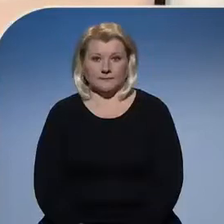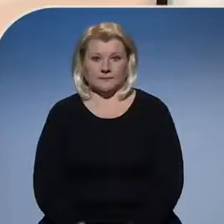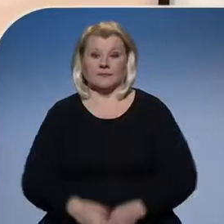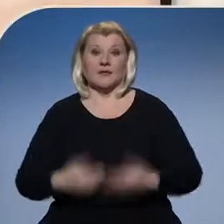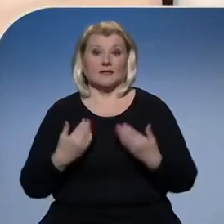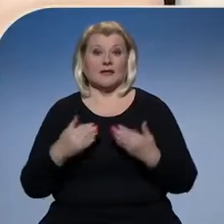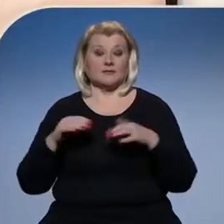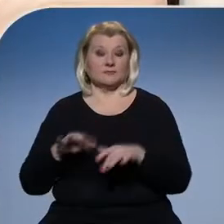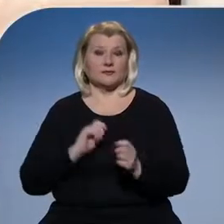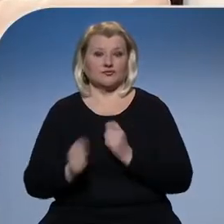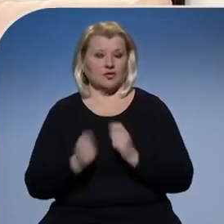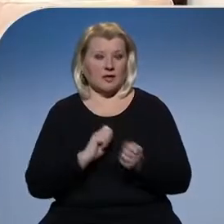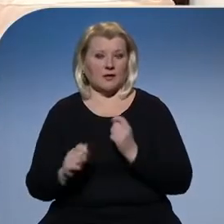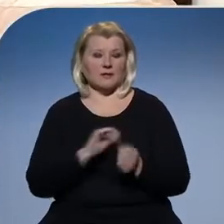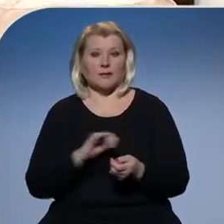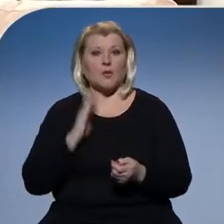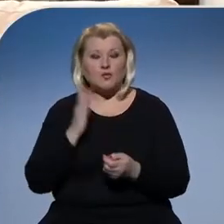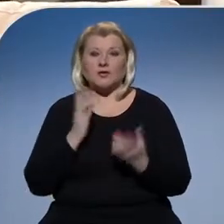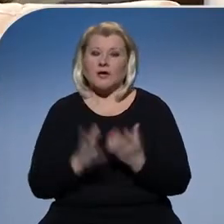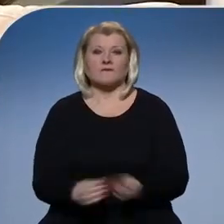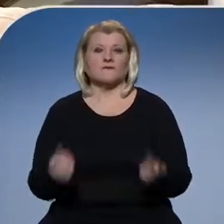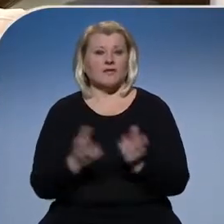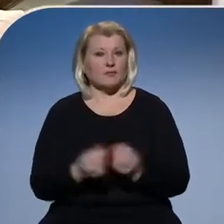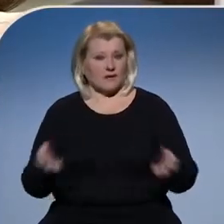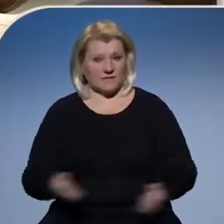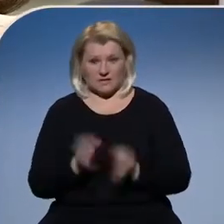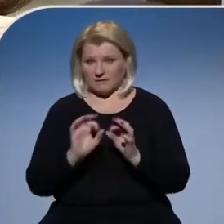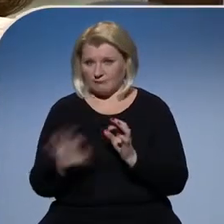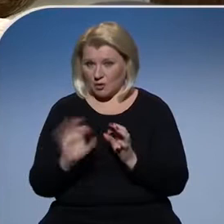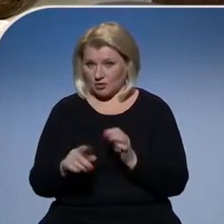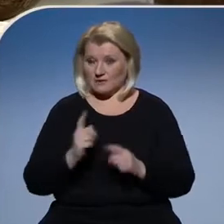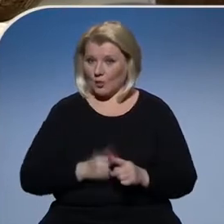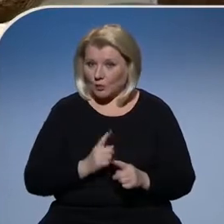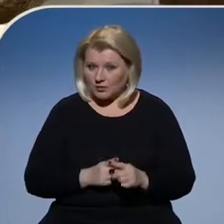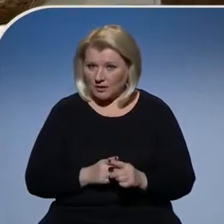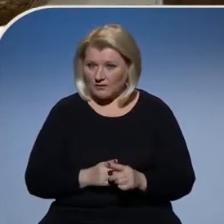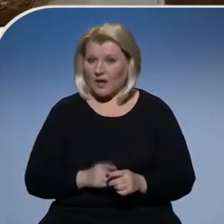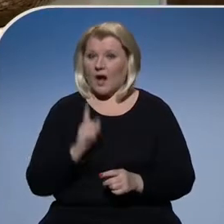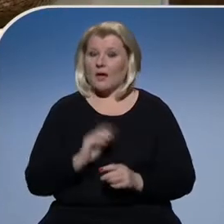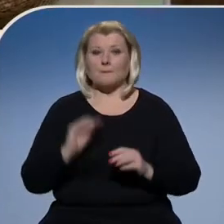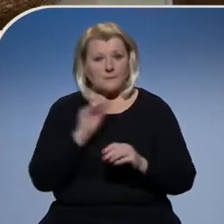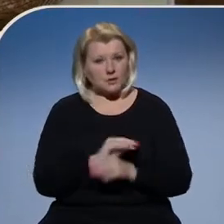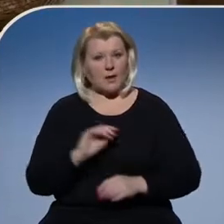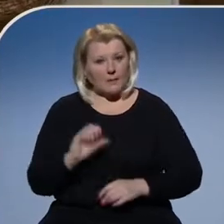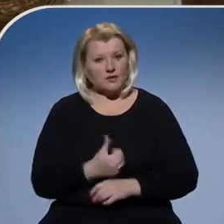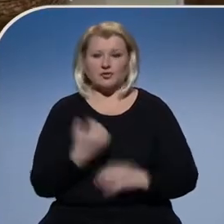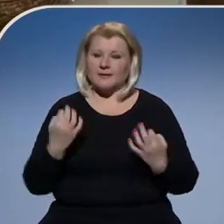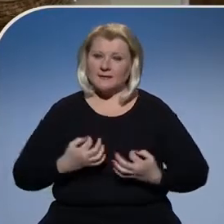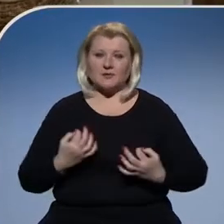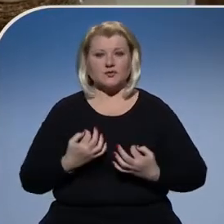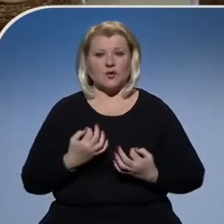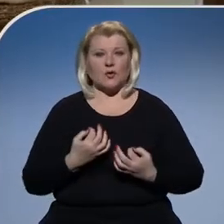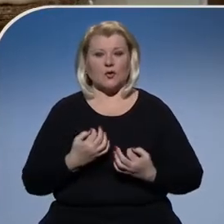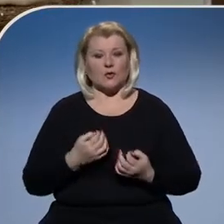Na chatu dnes s Davidem Kučerou povídáme si o spořících účtech, ale přidáme i jiné produkty, které by mohly přinést nějaké